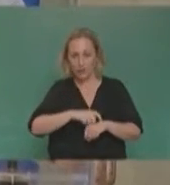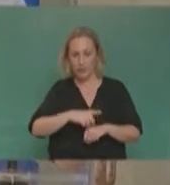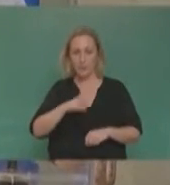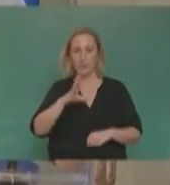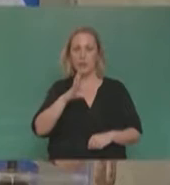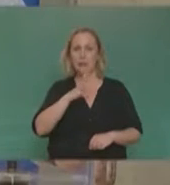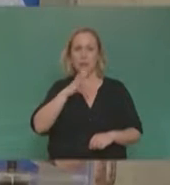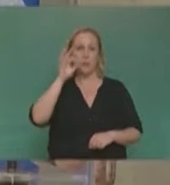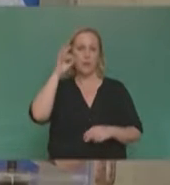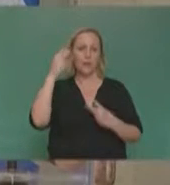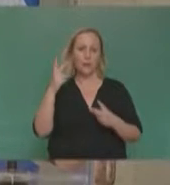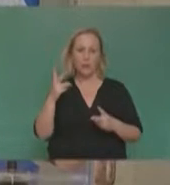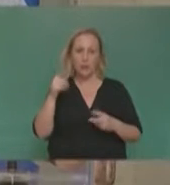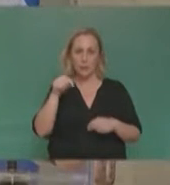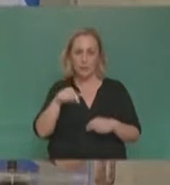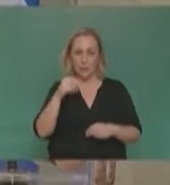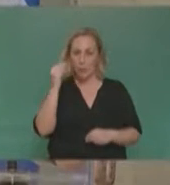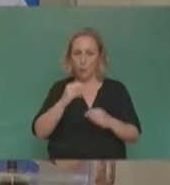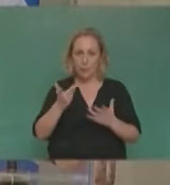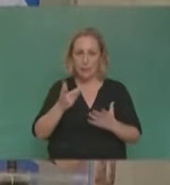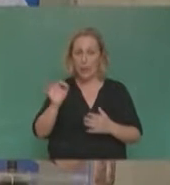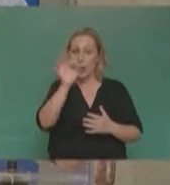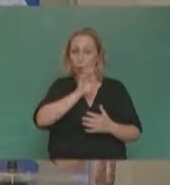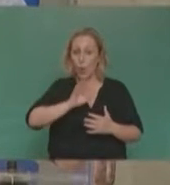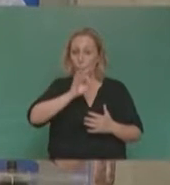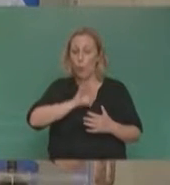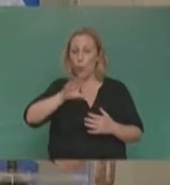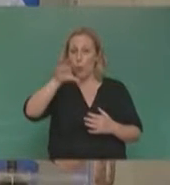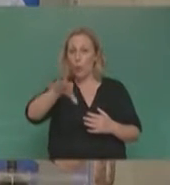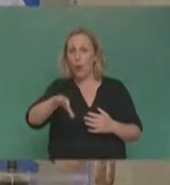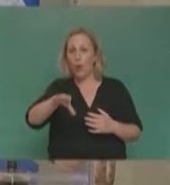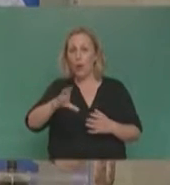ότι είναι το γραφείο που θα στεγάσει το συμπαραστάτη του Δημότη.